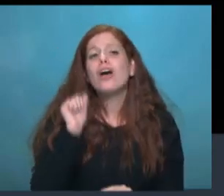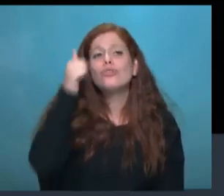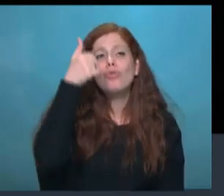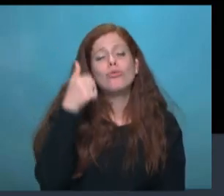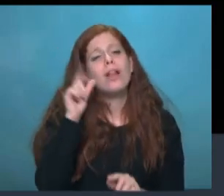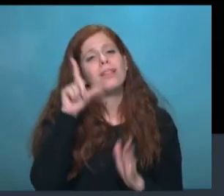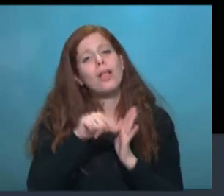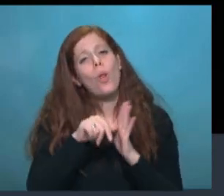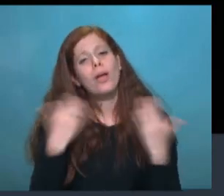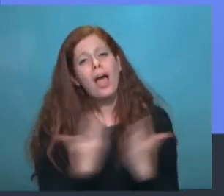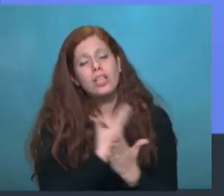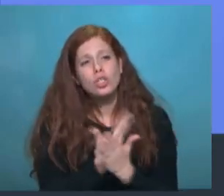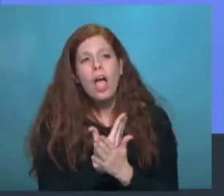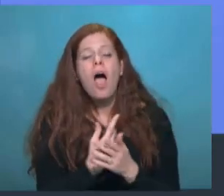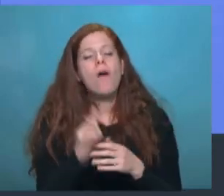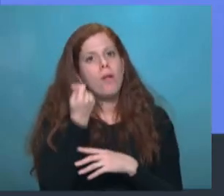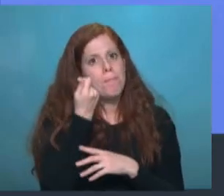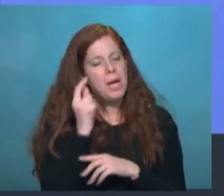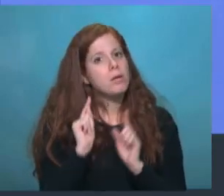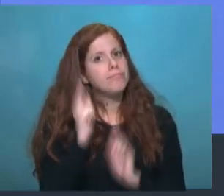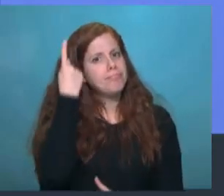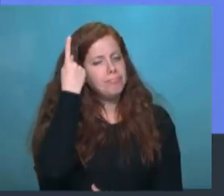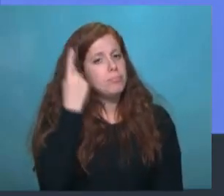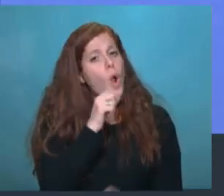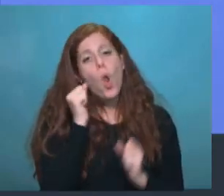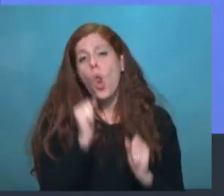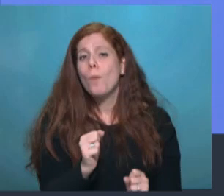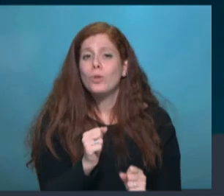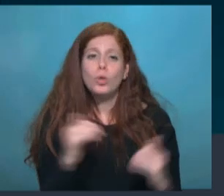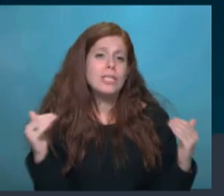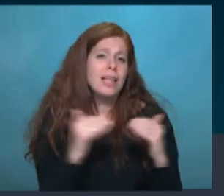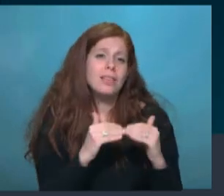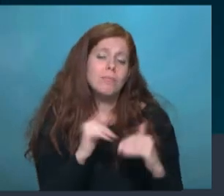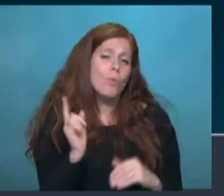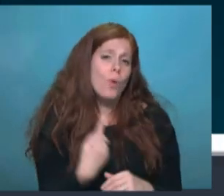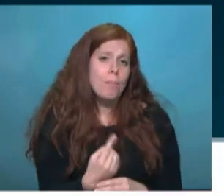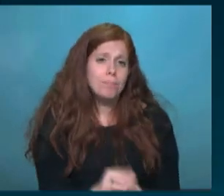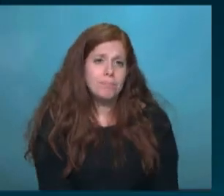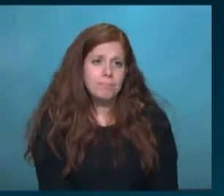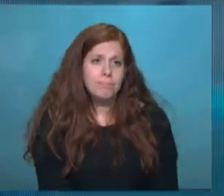חדשה, אבל עם תג מחיר גבוה במיוחד, לא בטוח שהם יתאימו לכל כיס.